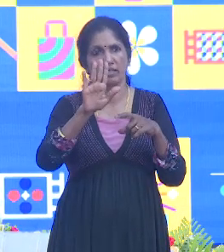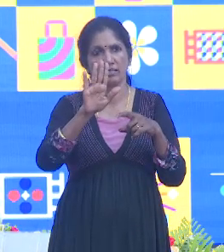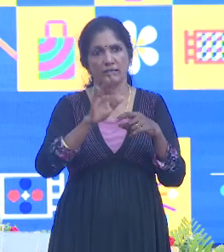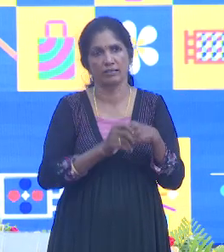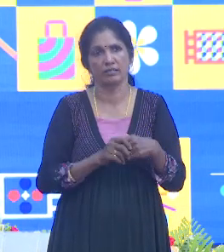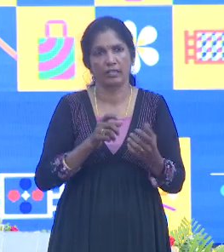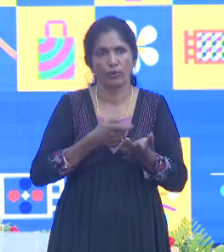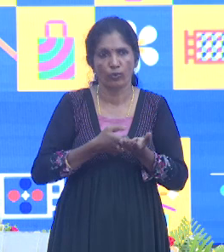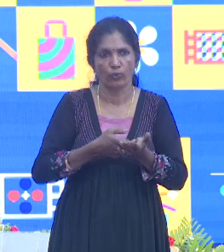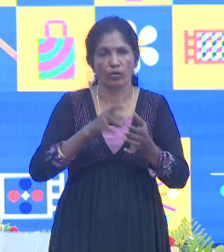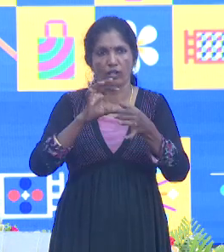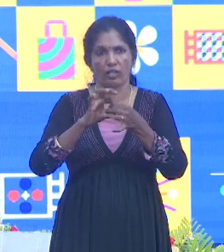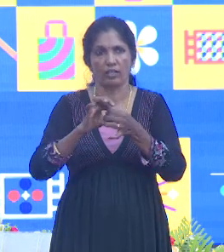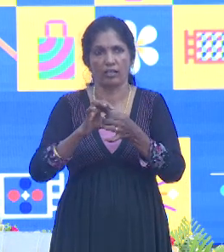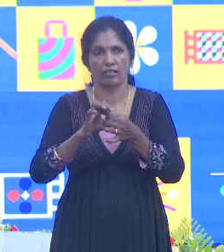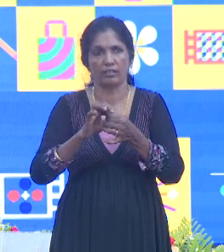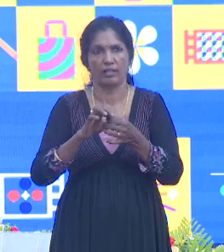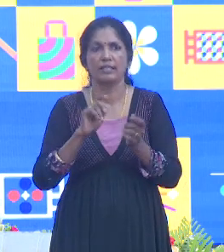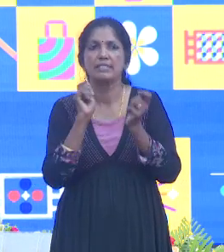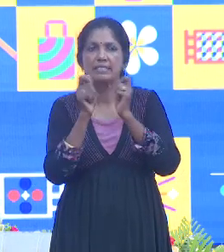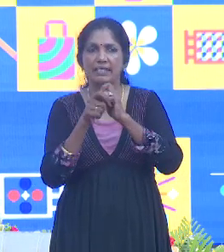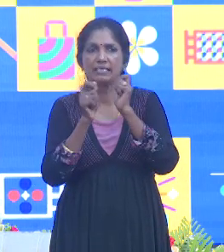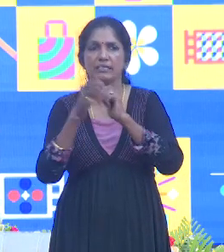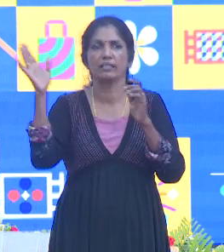35 നിയമപ്രകാരം കൊണ്ടുവന്ന ഭേദഗതി നിയമം.